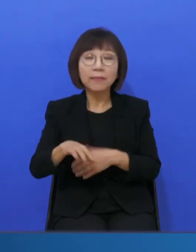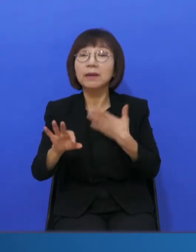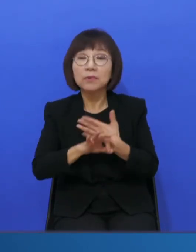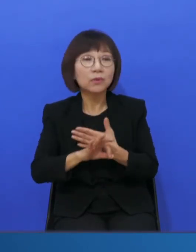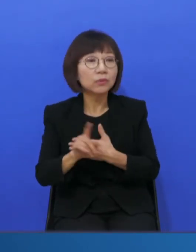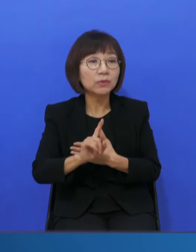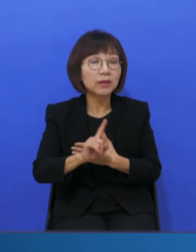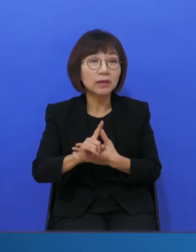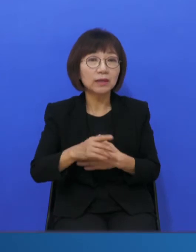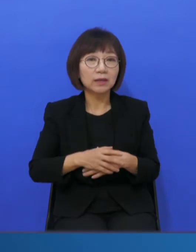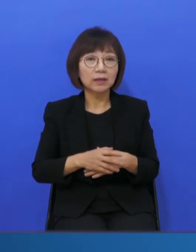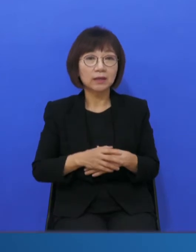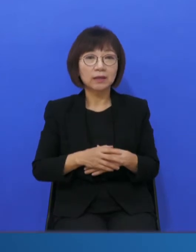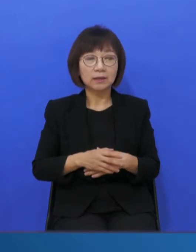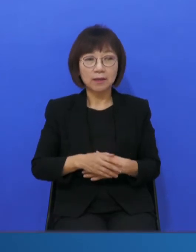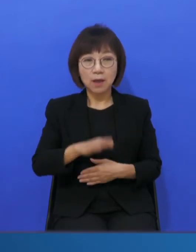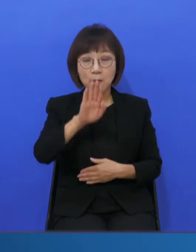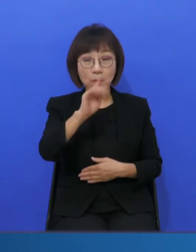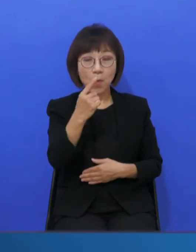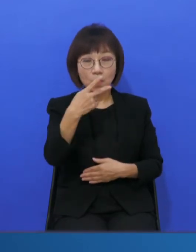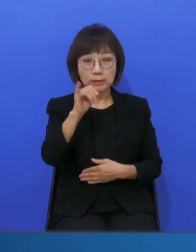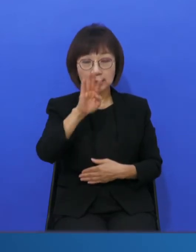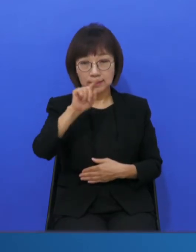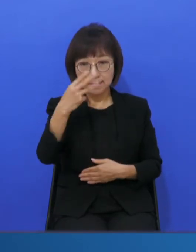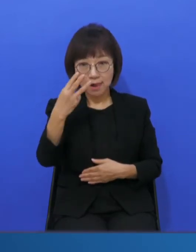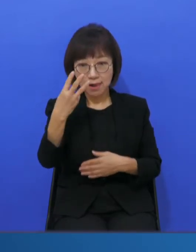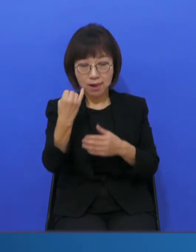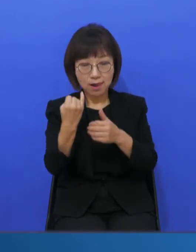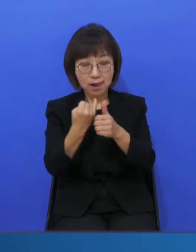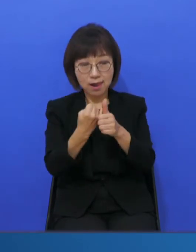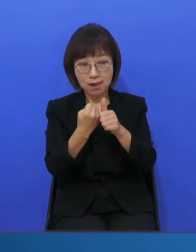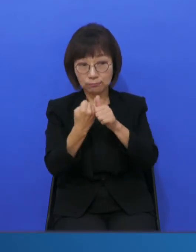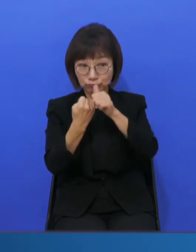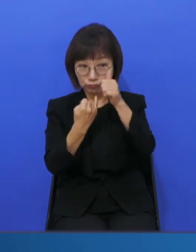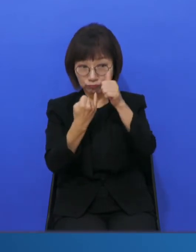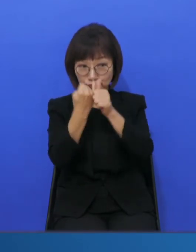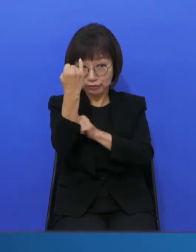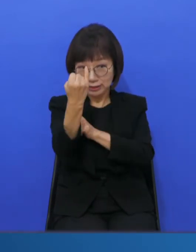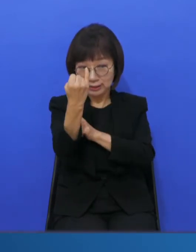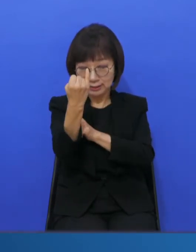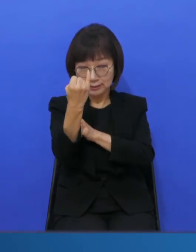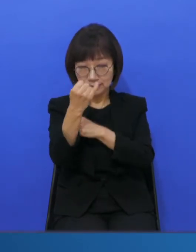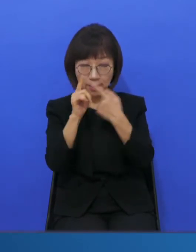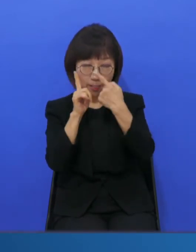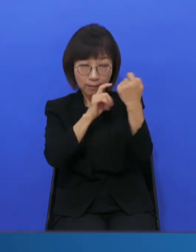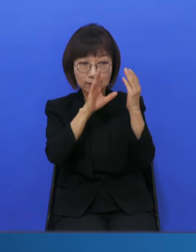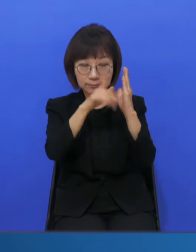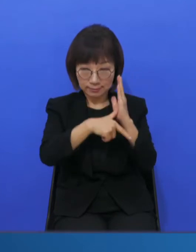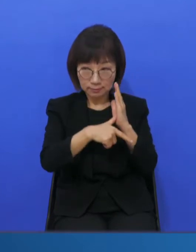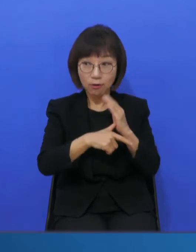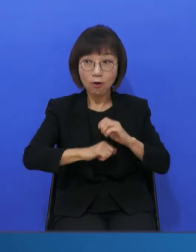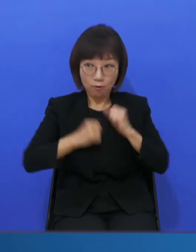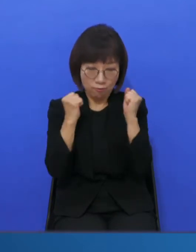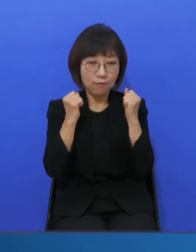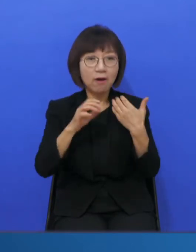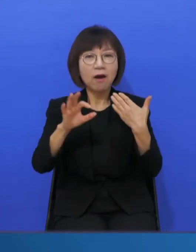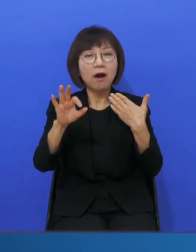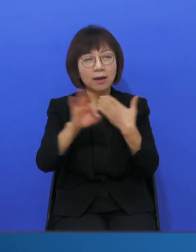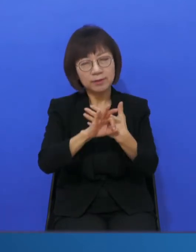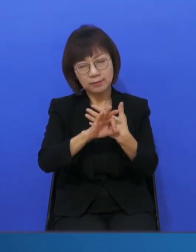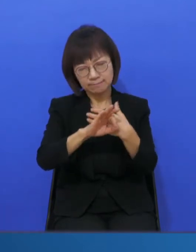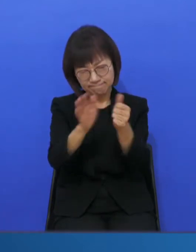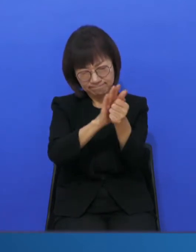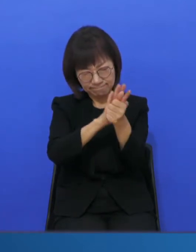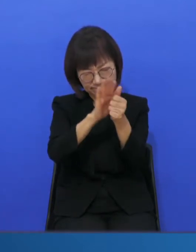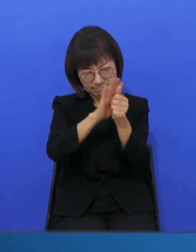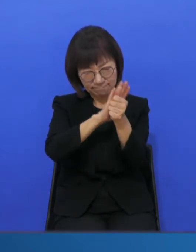그러면 보디발의 아내 말 잘 들으면 돼요. Now, all he needs to do is listen 그렇잖아요. well to the words of Potiphar's wife. 그럼 얼마나